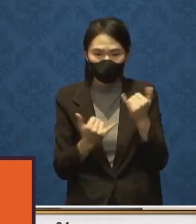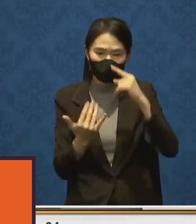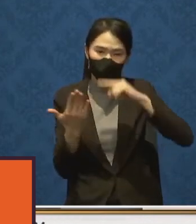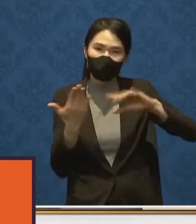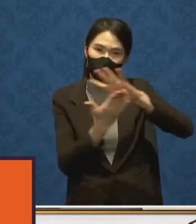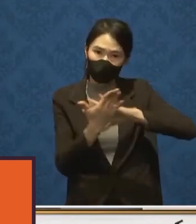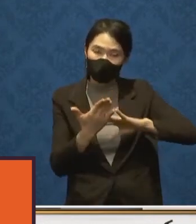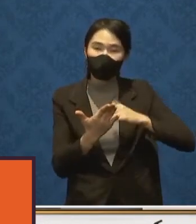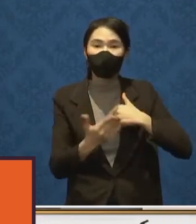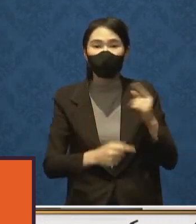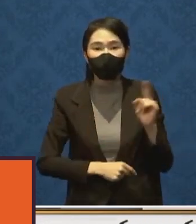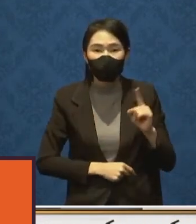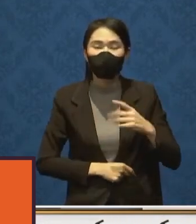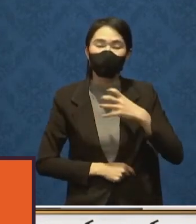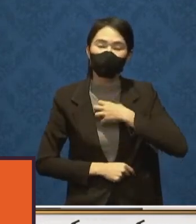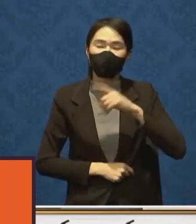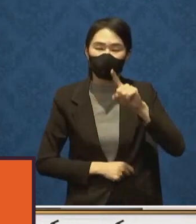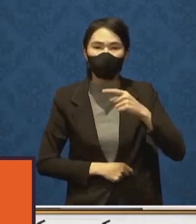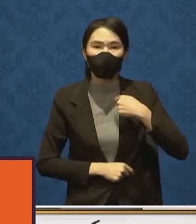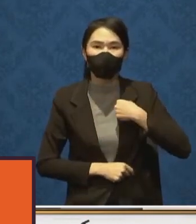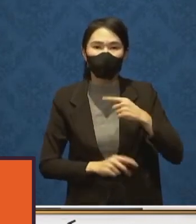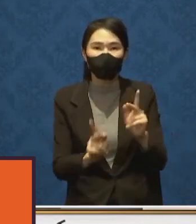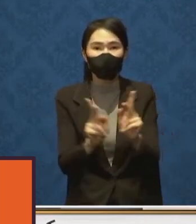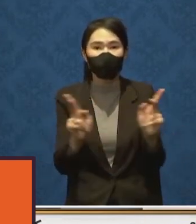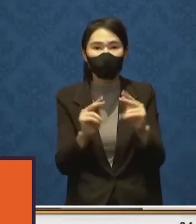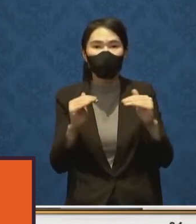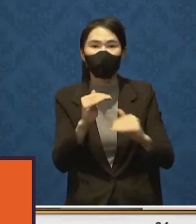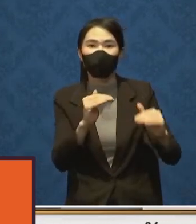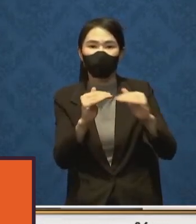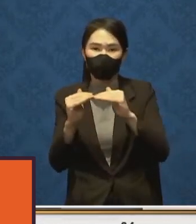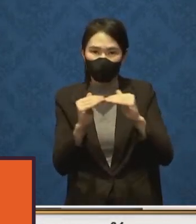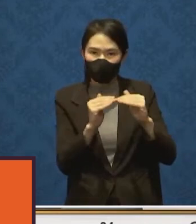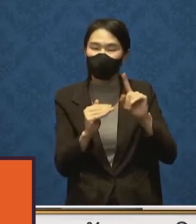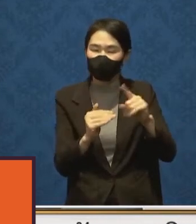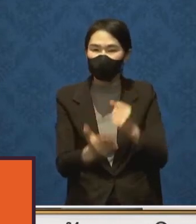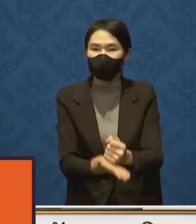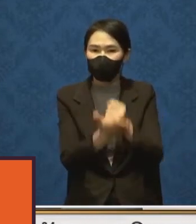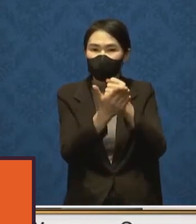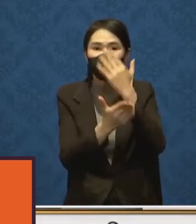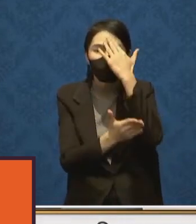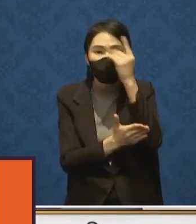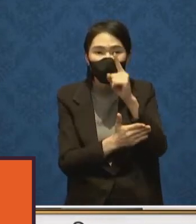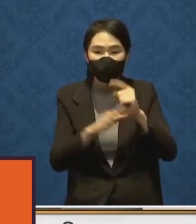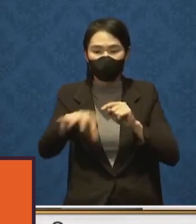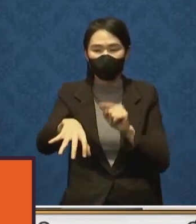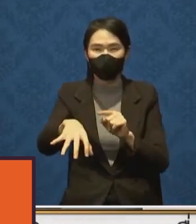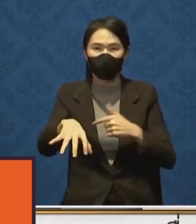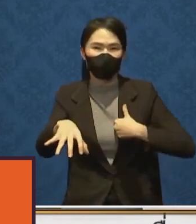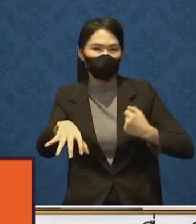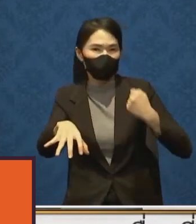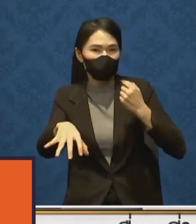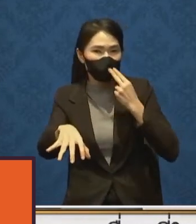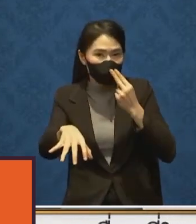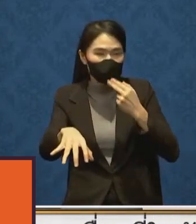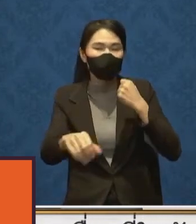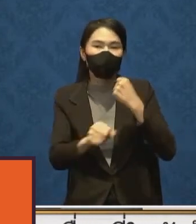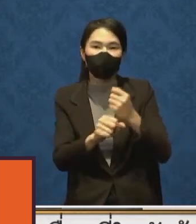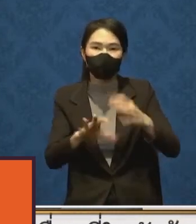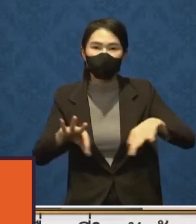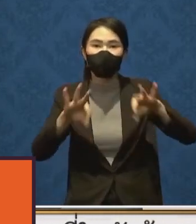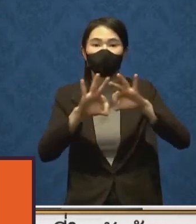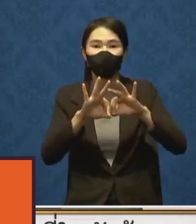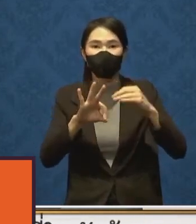จะต้องอาศัย คณะกรรมการสิทธิ มนุย สยชน แหชาติเพราท่านเป็นองคอร์ที่มีความสำคัญ